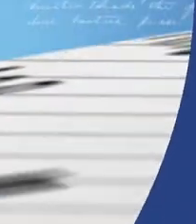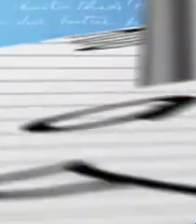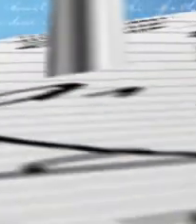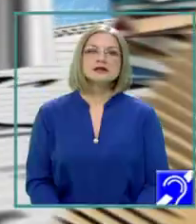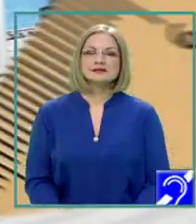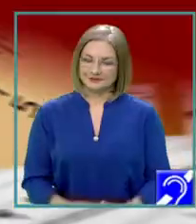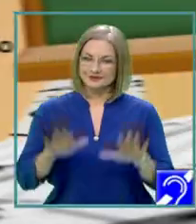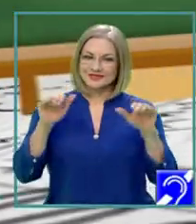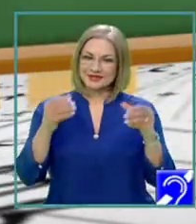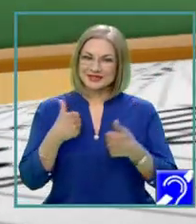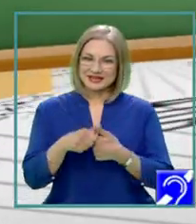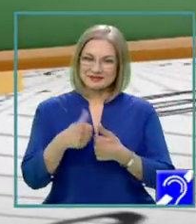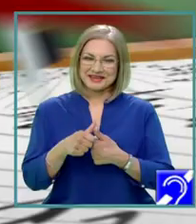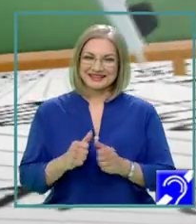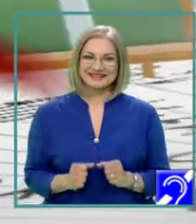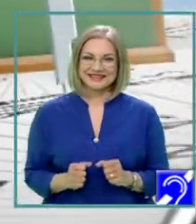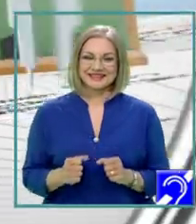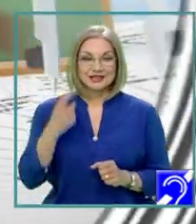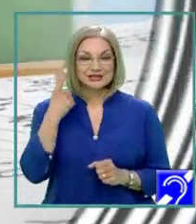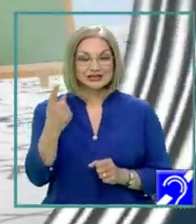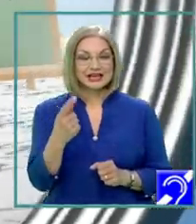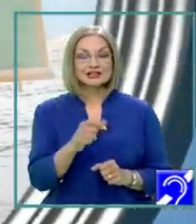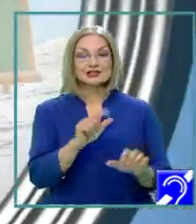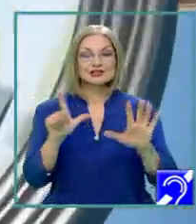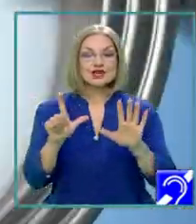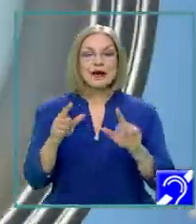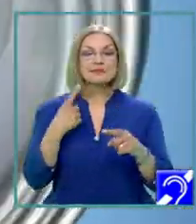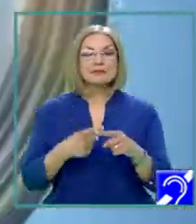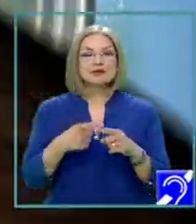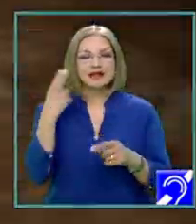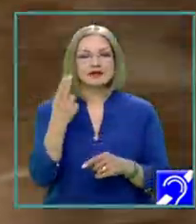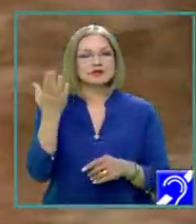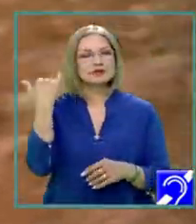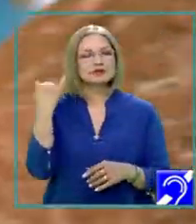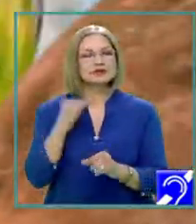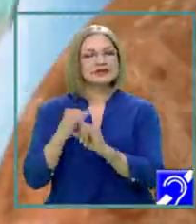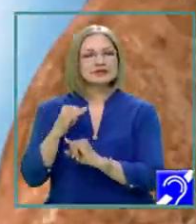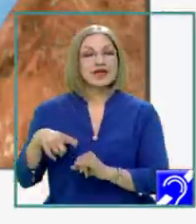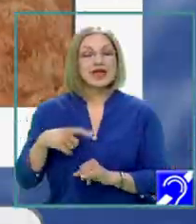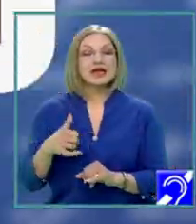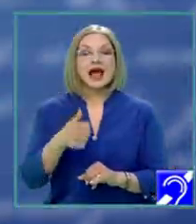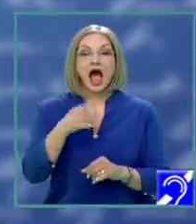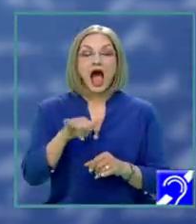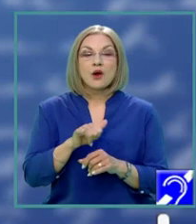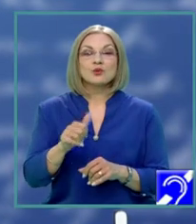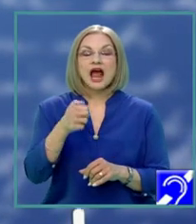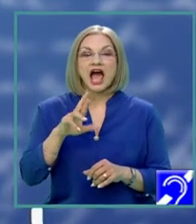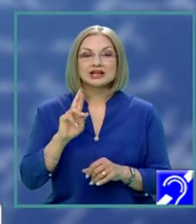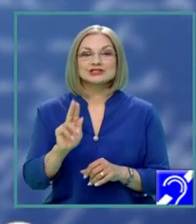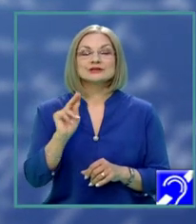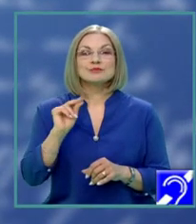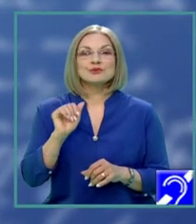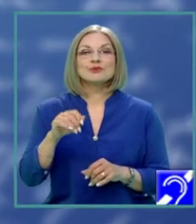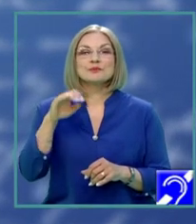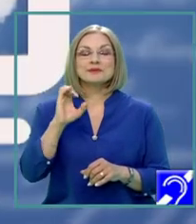Psalmul tare prieteni Știați că cele 7 metale cunoscute în antichitate erau aur argint Plumb cupru Mercur